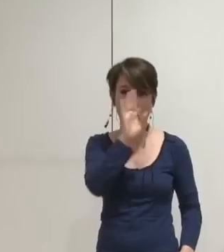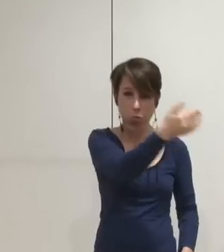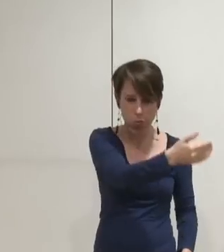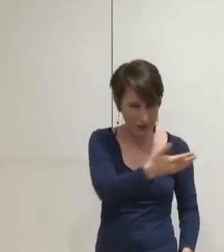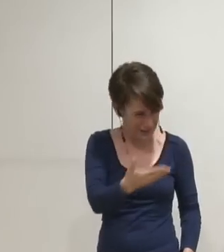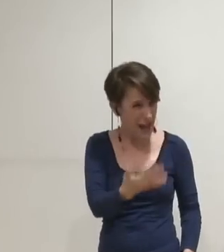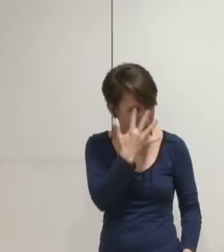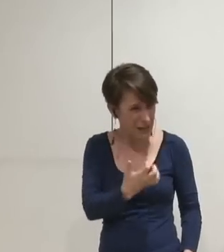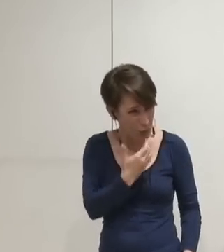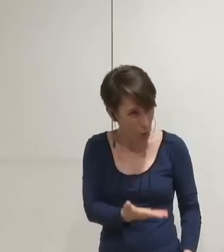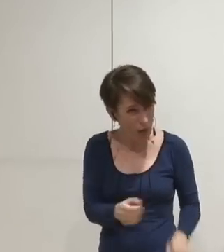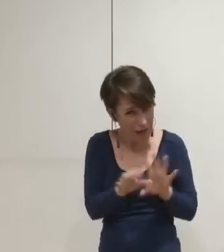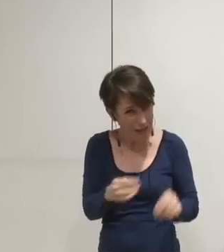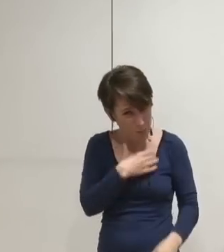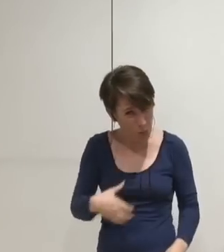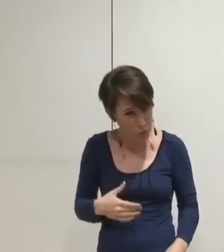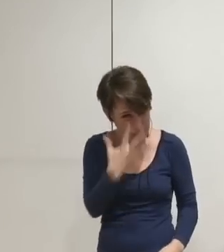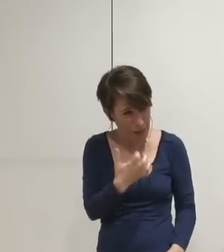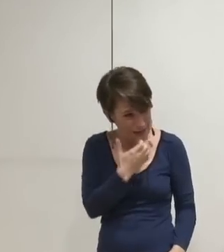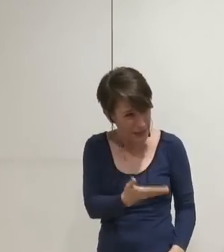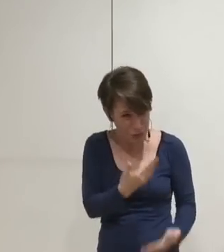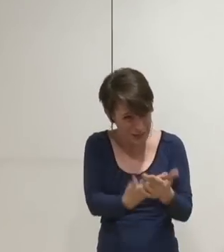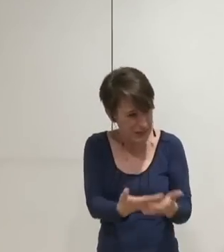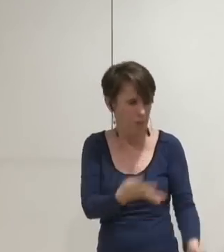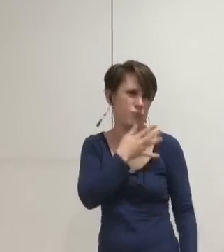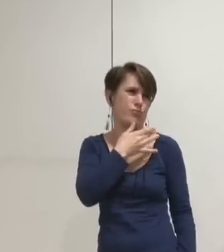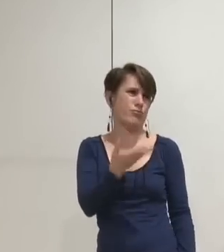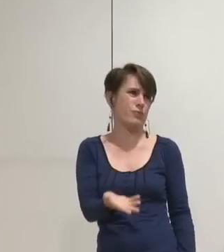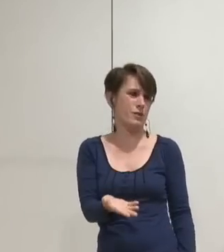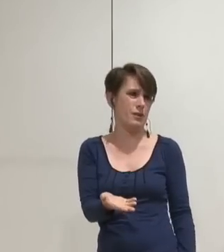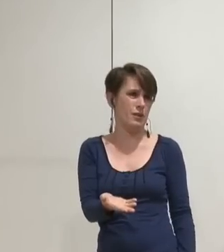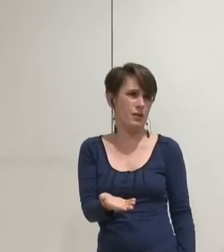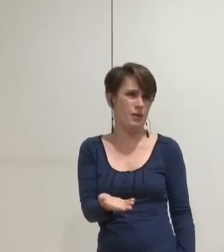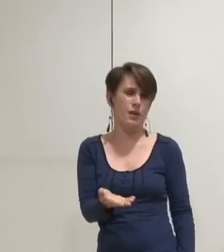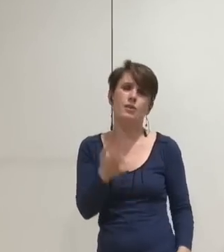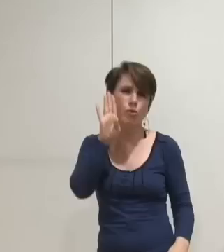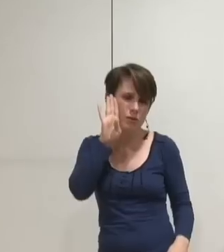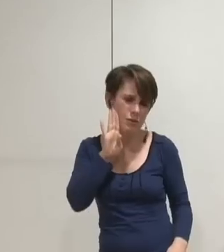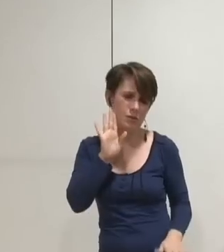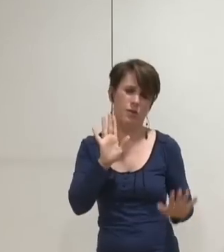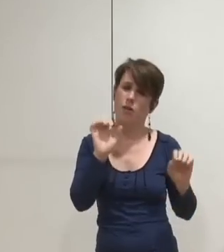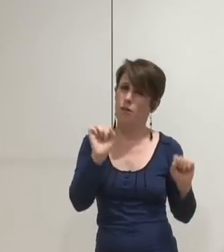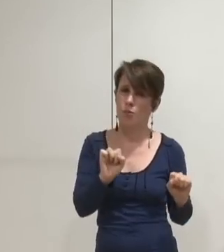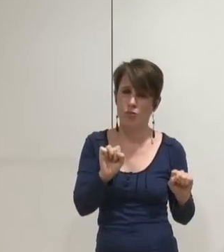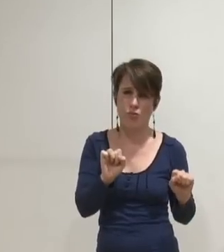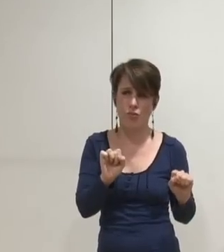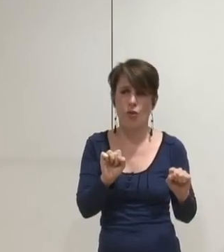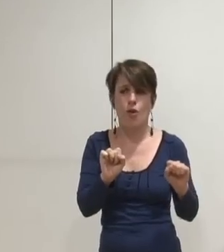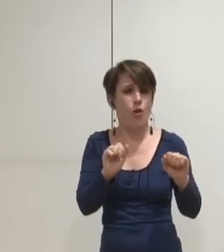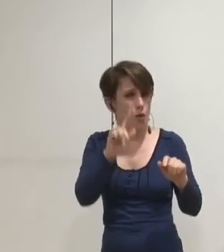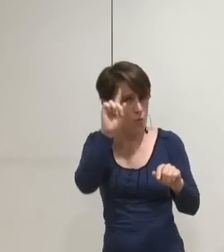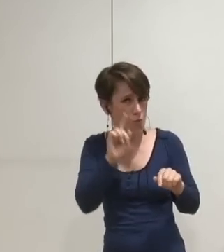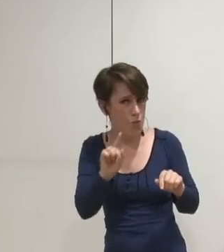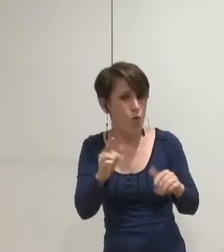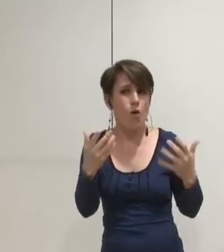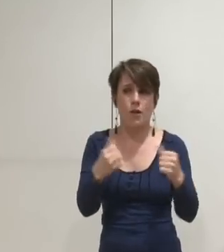que nous attendons d'une équipe municipale qui se juge compétente et expérimentée vous auriez pu faire autrement en renonçant à laisser les intérêts des